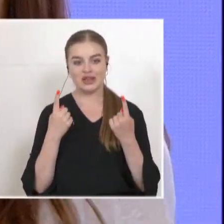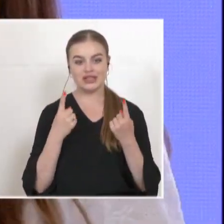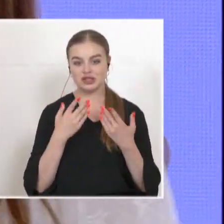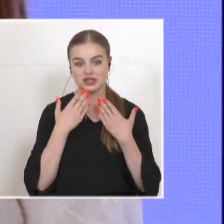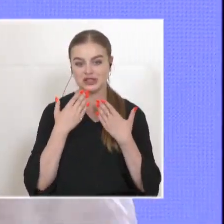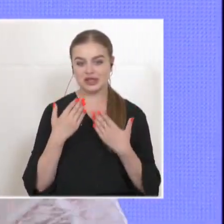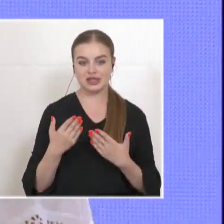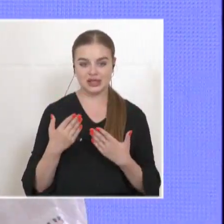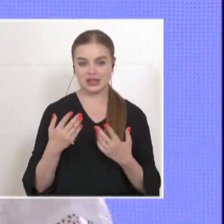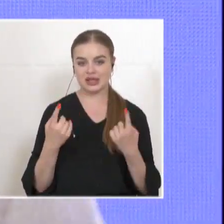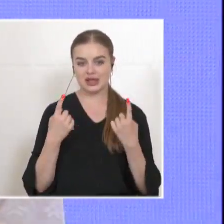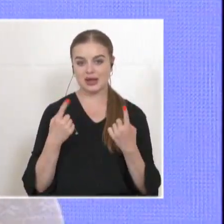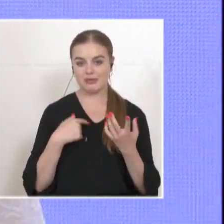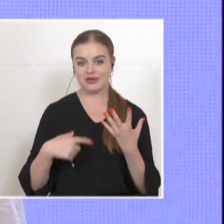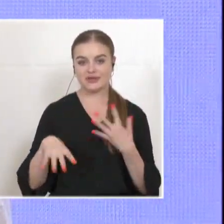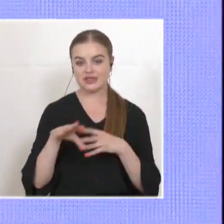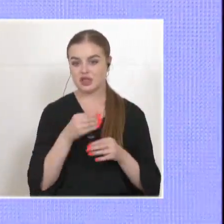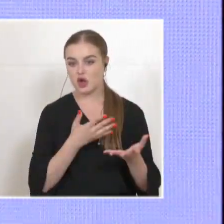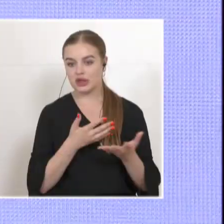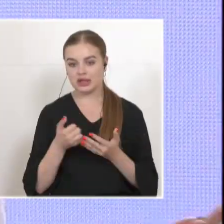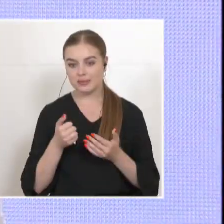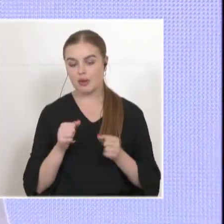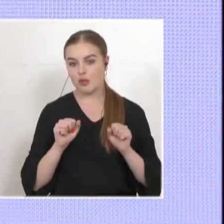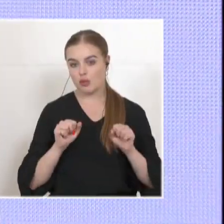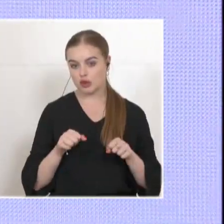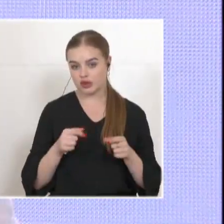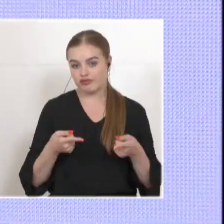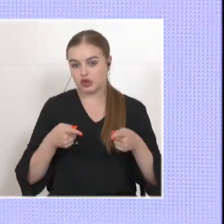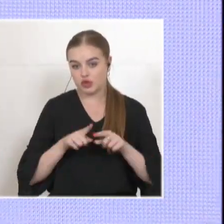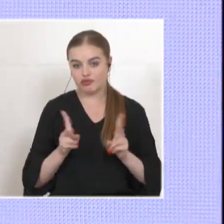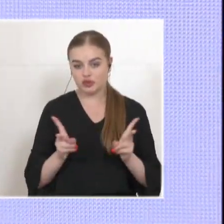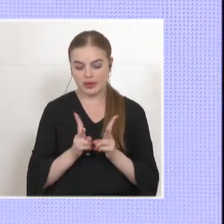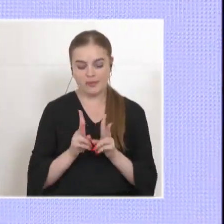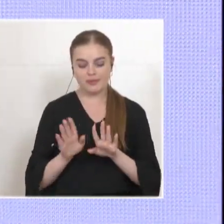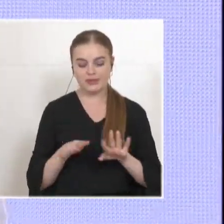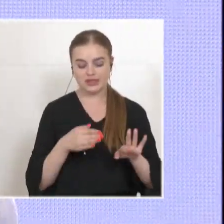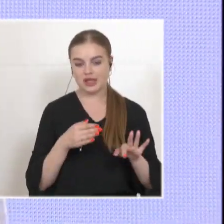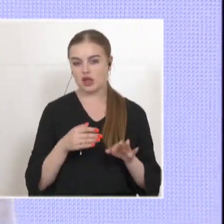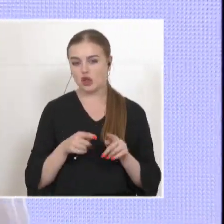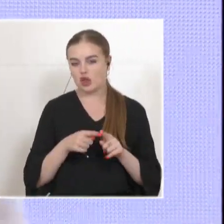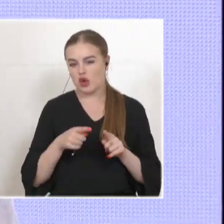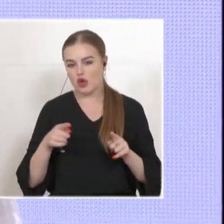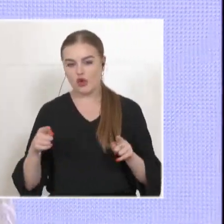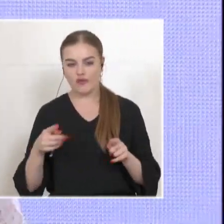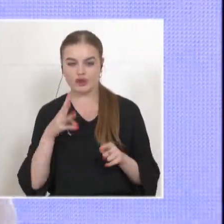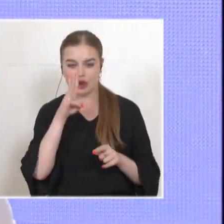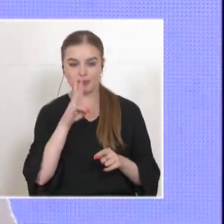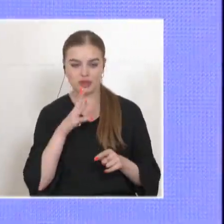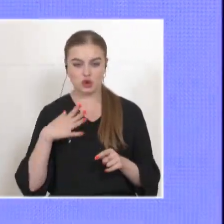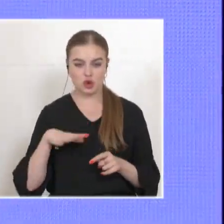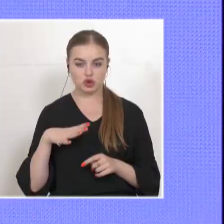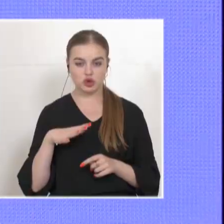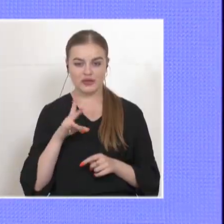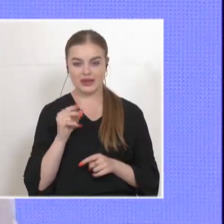Величезна подяка. Ми всі отримали можливість знову зустрітися після довгих 3 місяців очікування